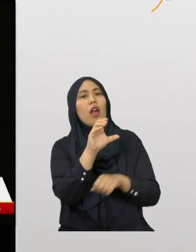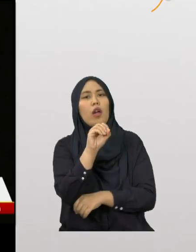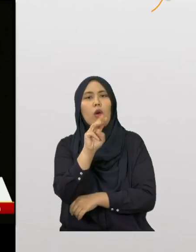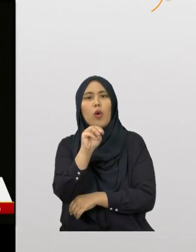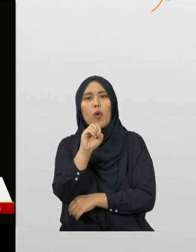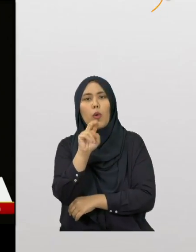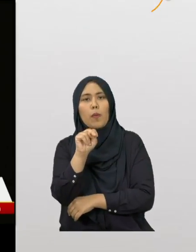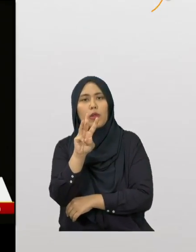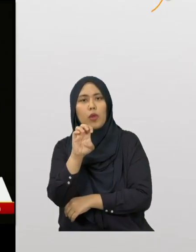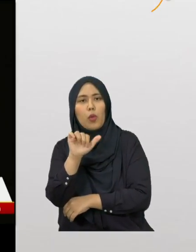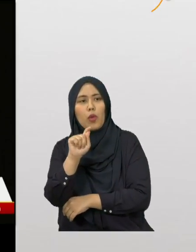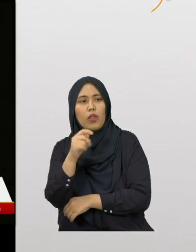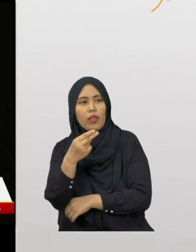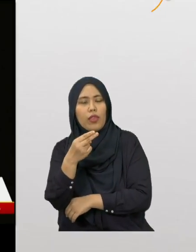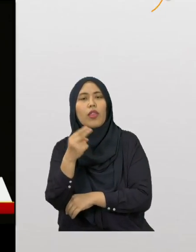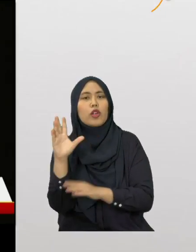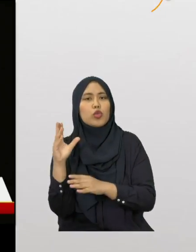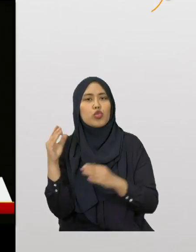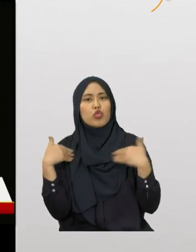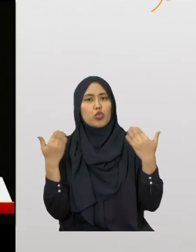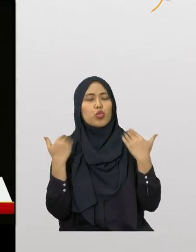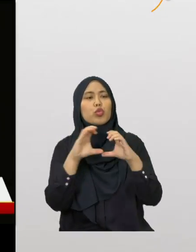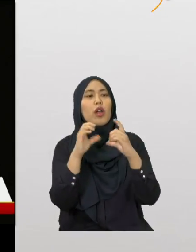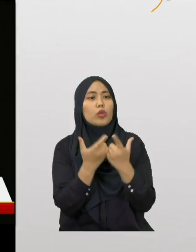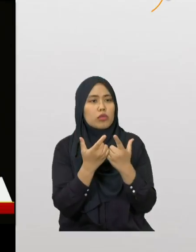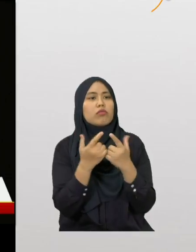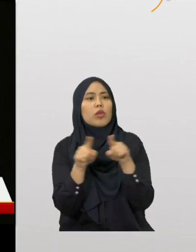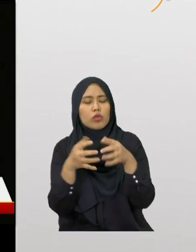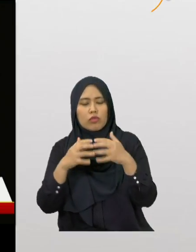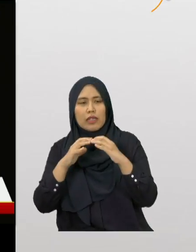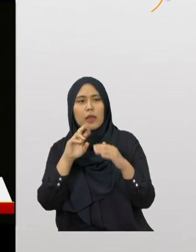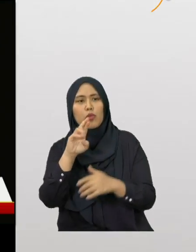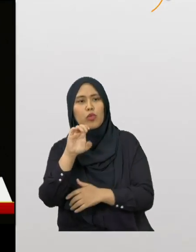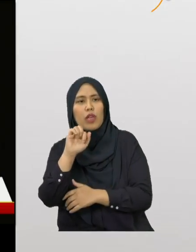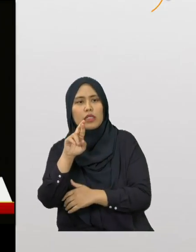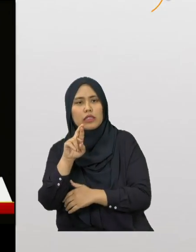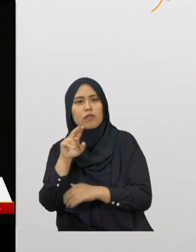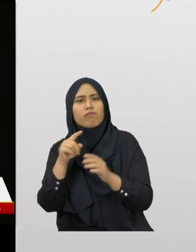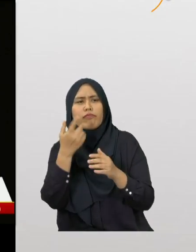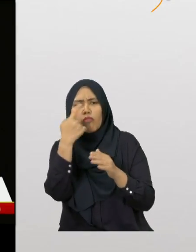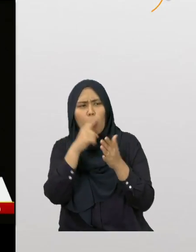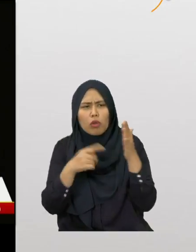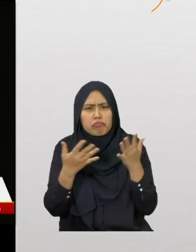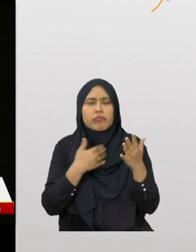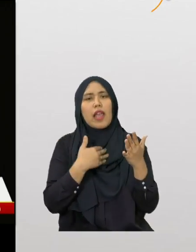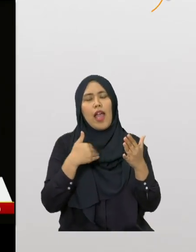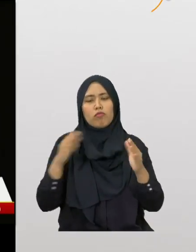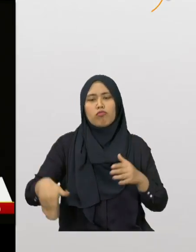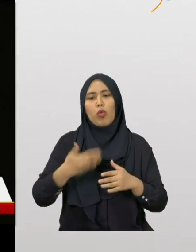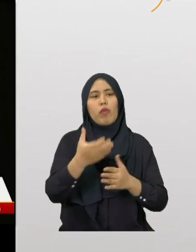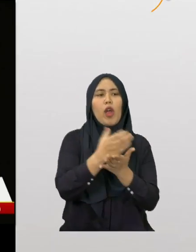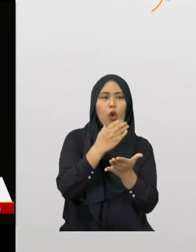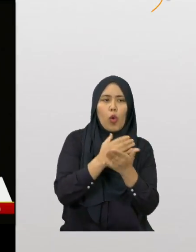syarikat pemula atau startup yang menjalankan program latihan usahawan bagi golongan belia.